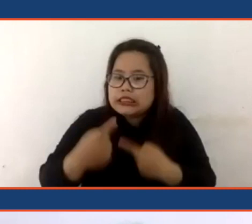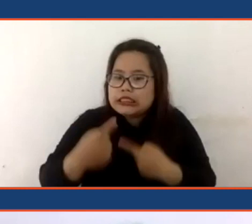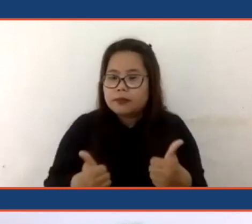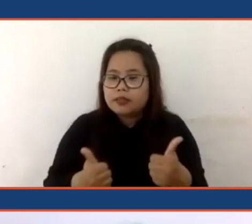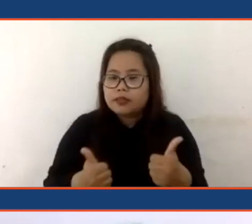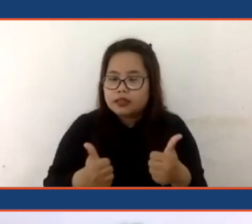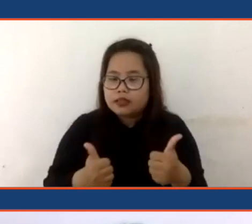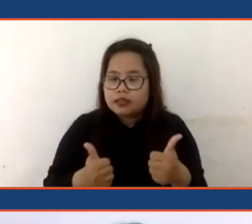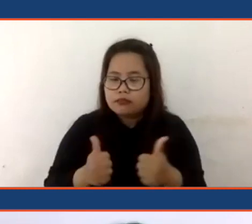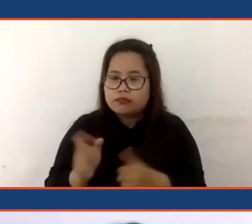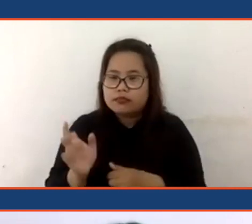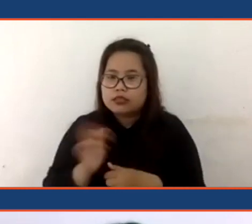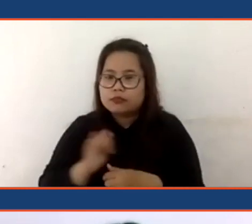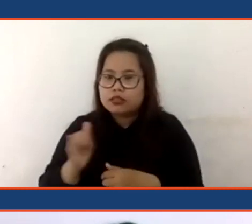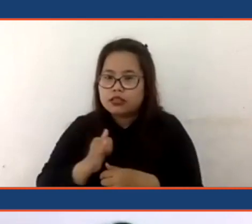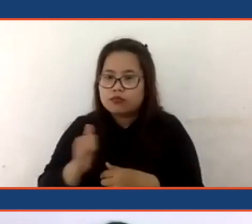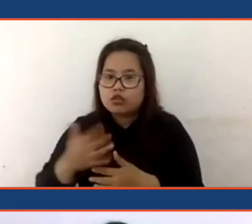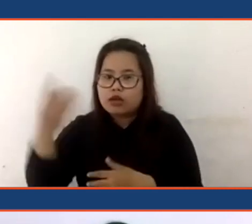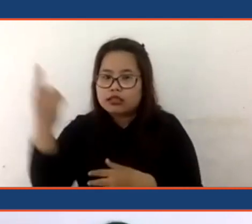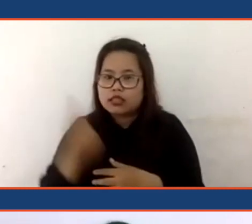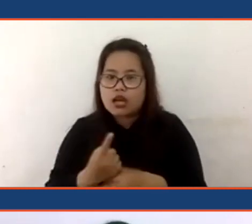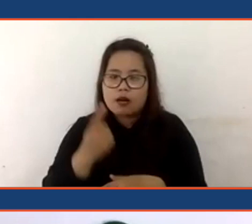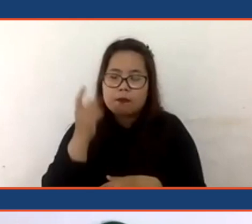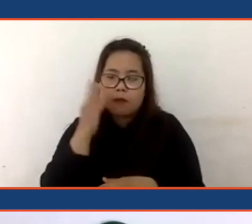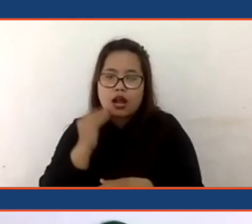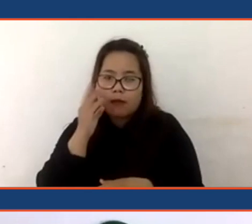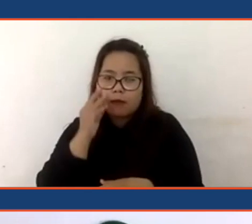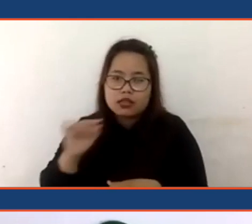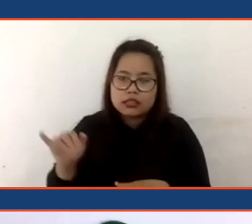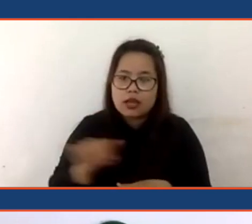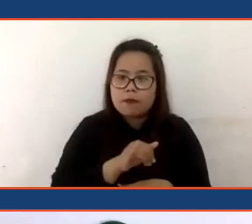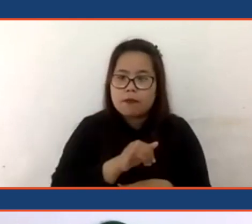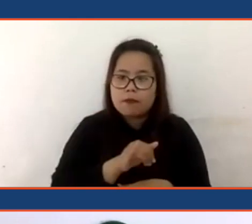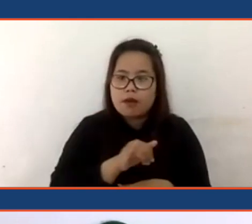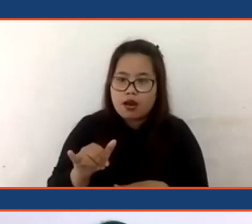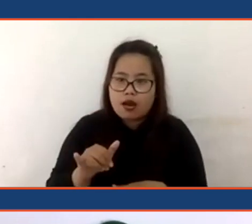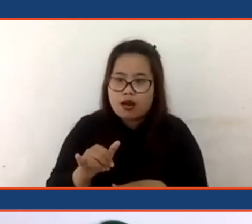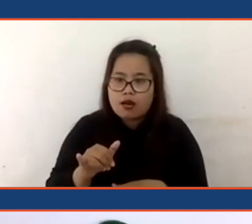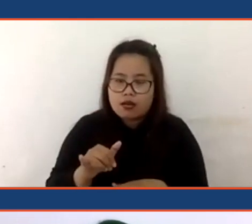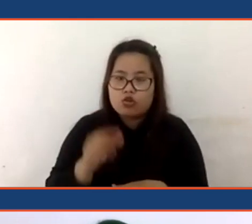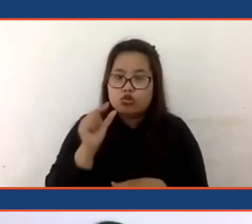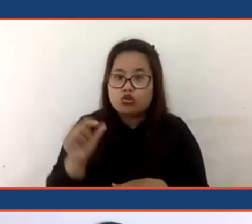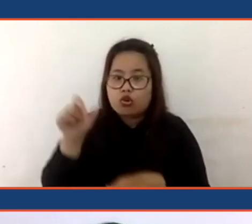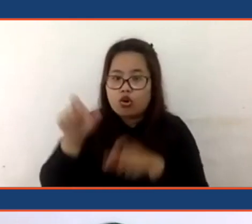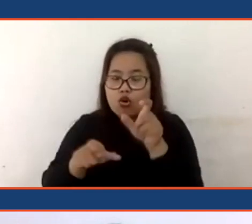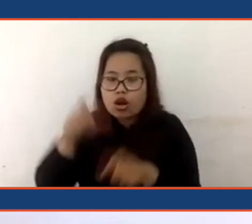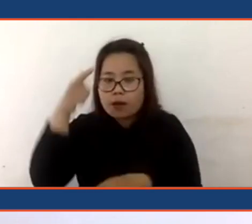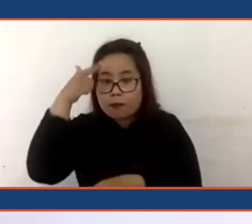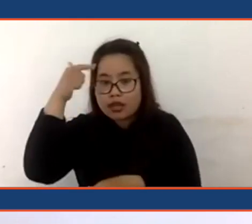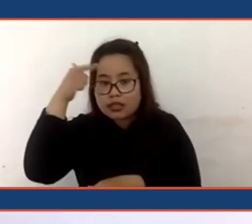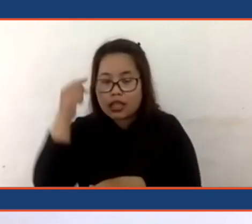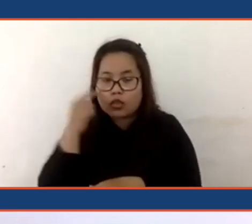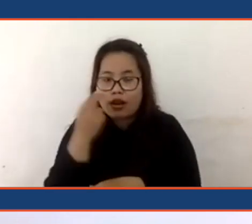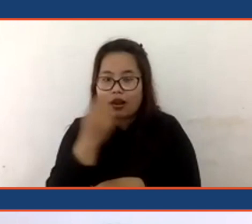bisa-bisa menghadirkan experience yang sama ya bagi-bagi pembelajar Netral